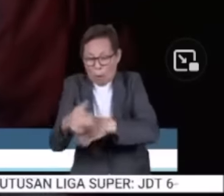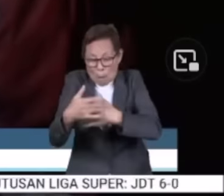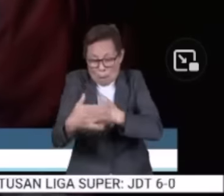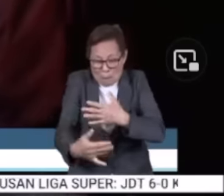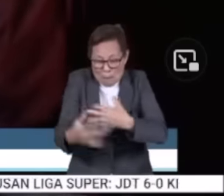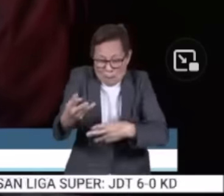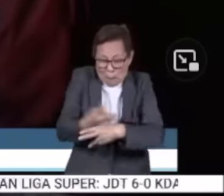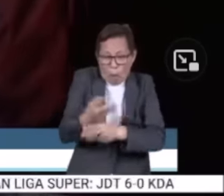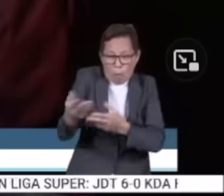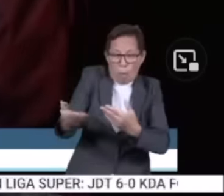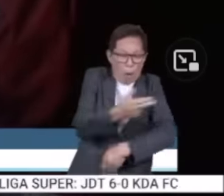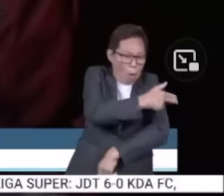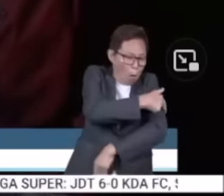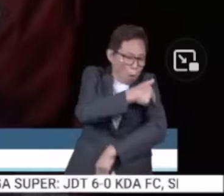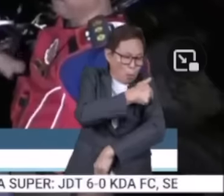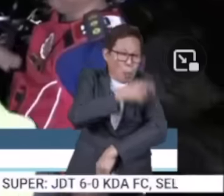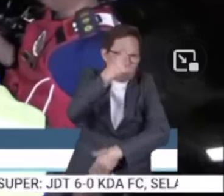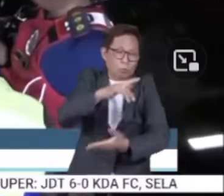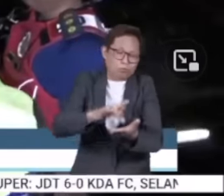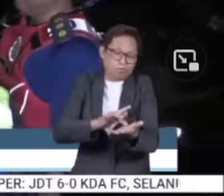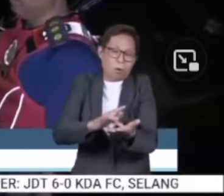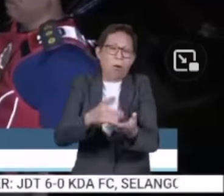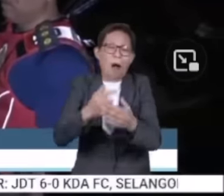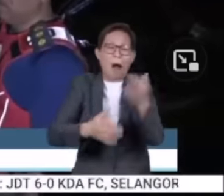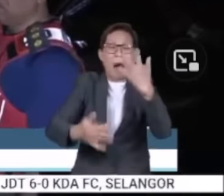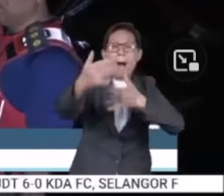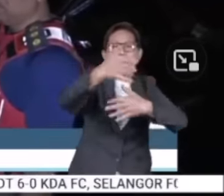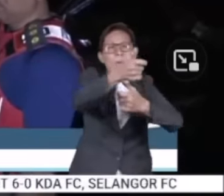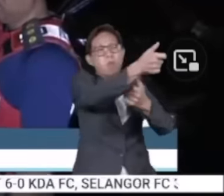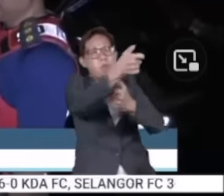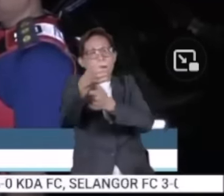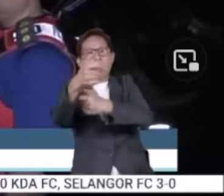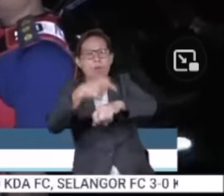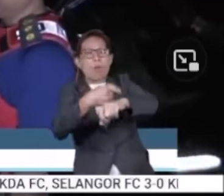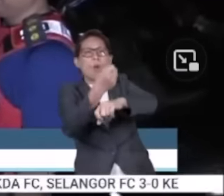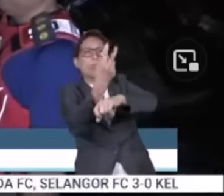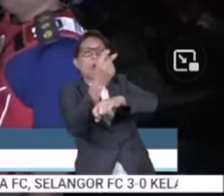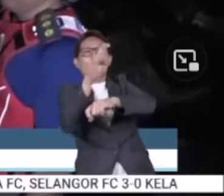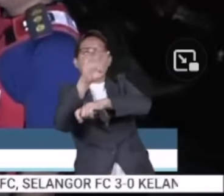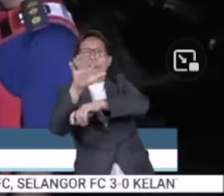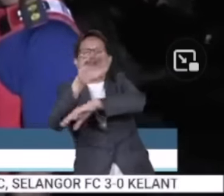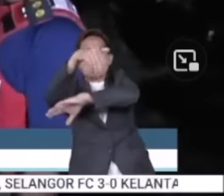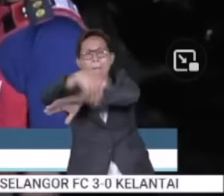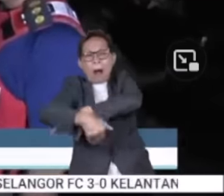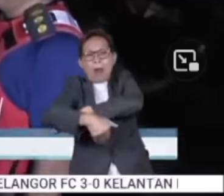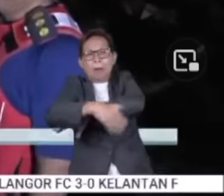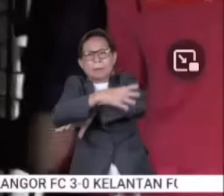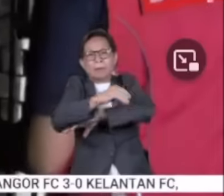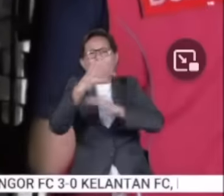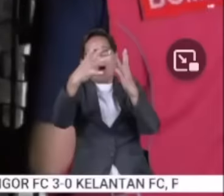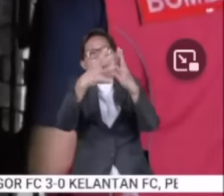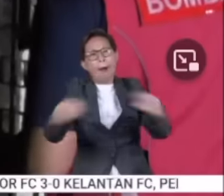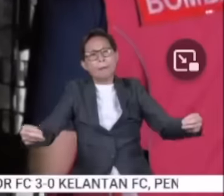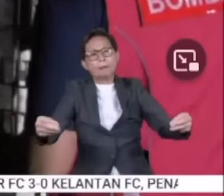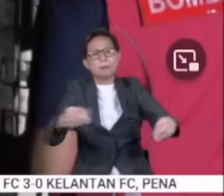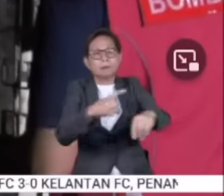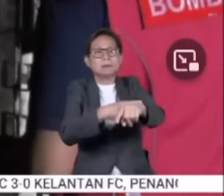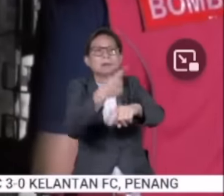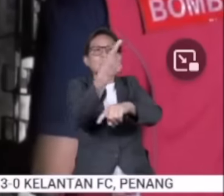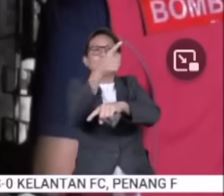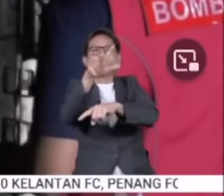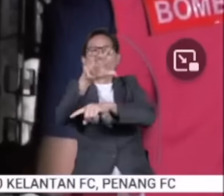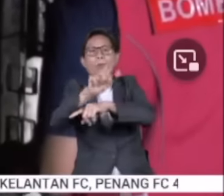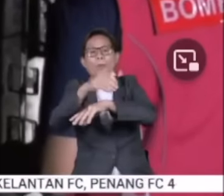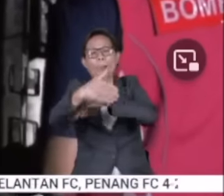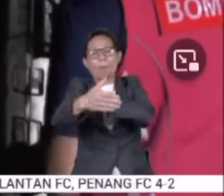dibawa ke Hospital Pulau Pinang untuk rawatan. Api berjaya dikawal pada pukul 12.45 tengah malam dan padam sepenuhnya sekitar 1.30